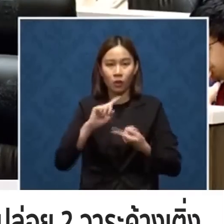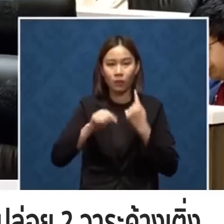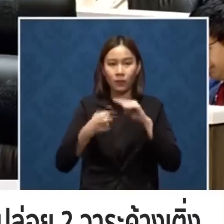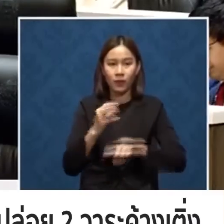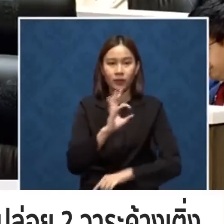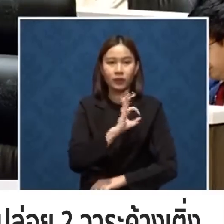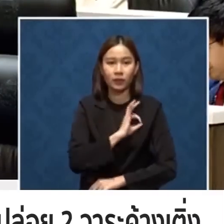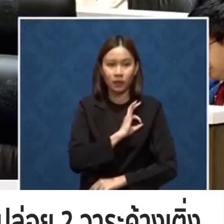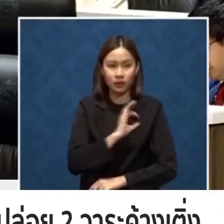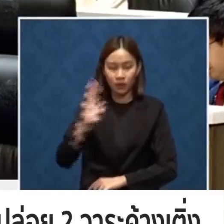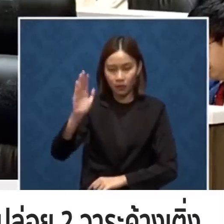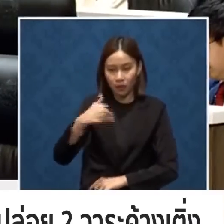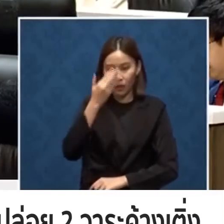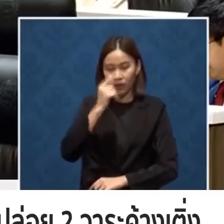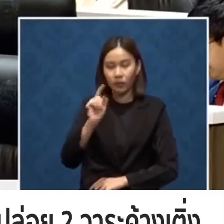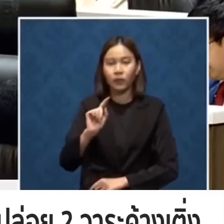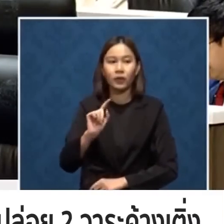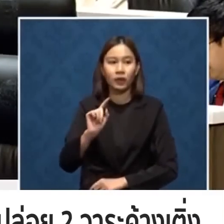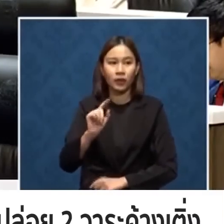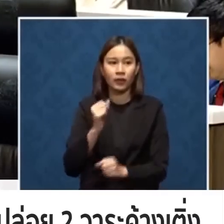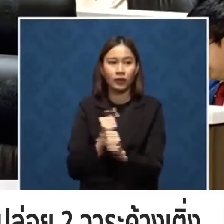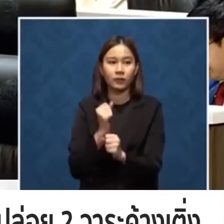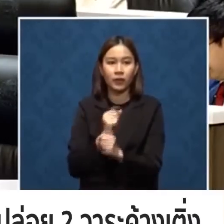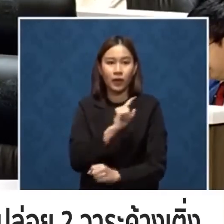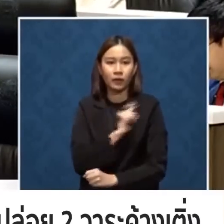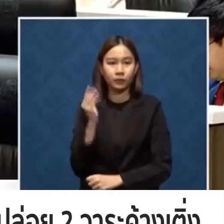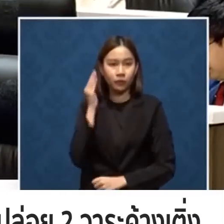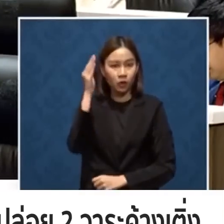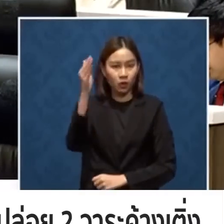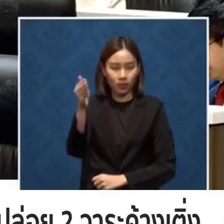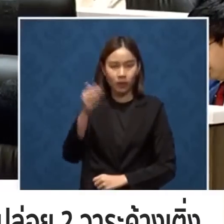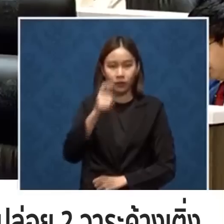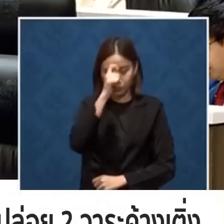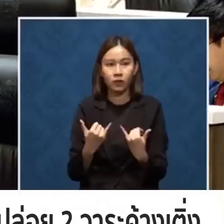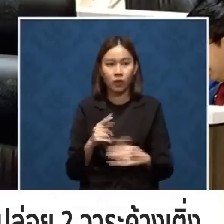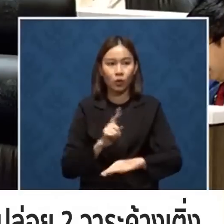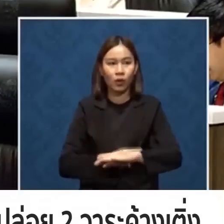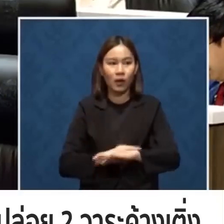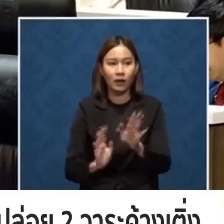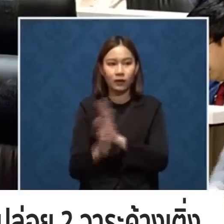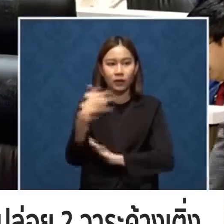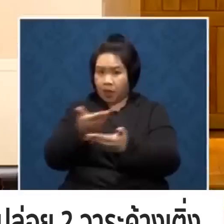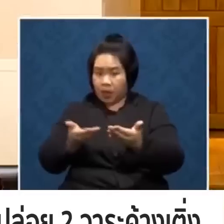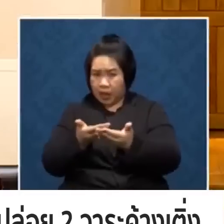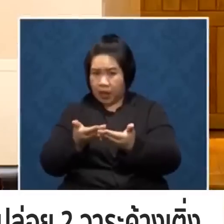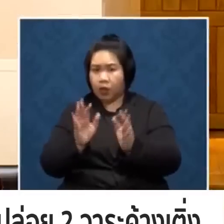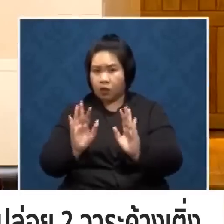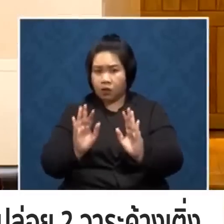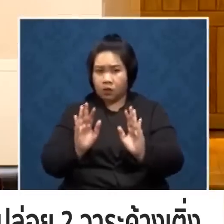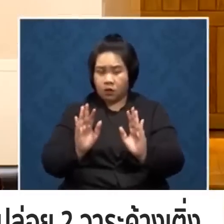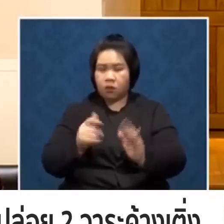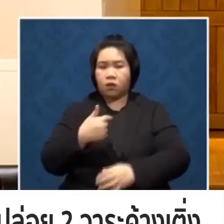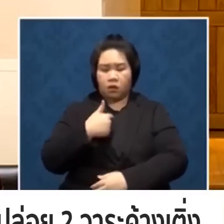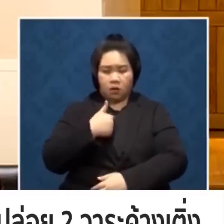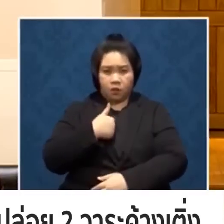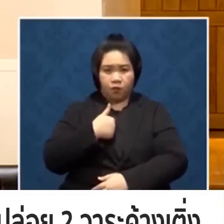คือไม่อยากให้เขาพูดอ่ ะ ไม่อยากให้เขาเสนอยติอ่ะอาจารย์วันนอก็พูดในทำนองว่าอย่าเสนอเลยอย่าพูดอีกเลยมันเป็นมติไปแ